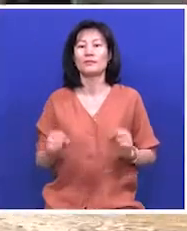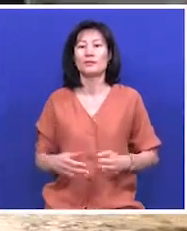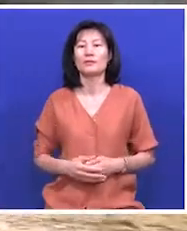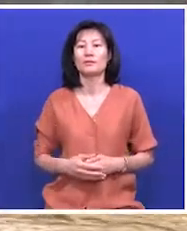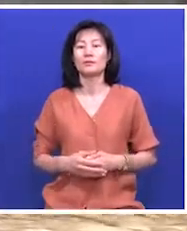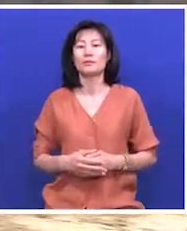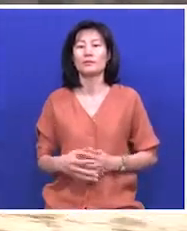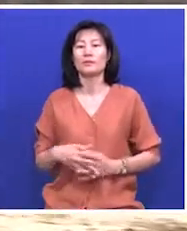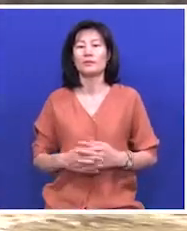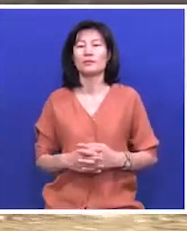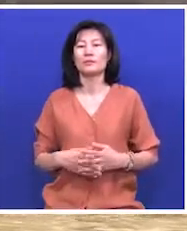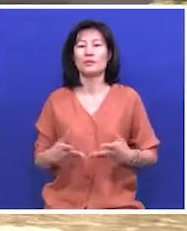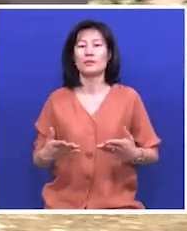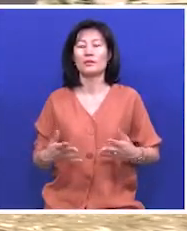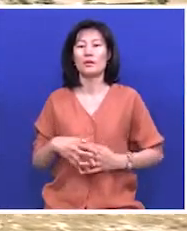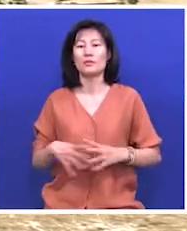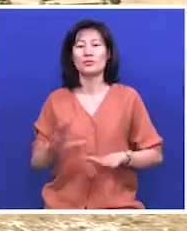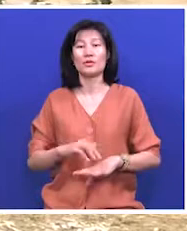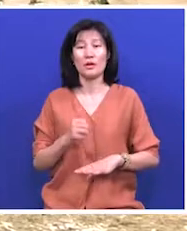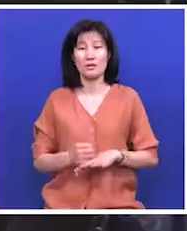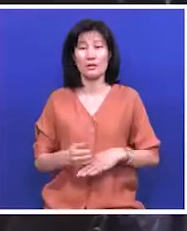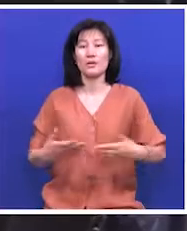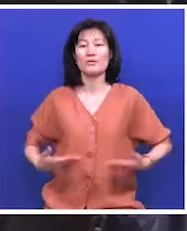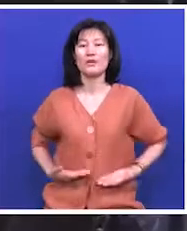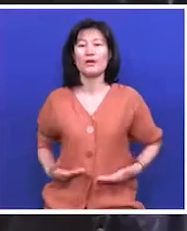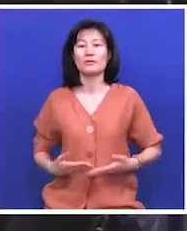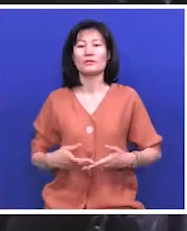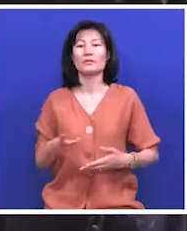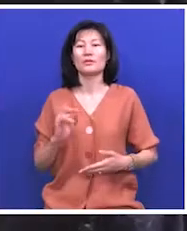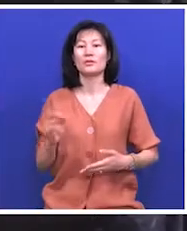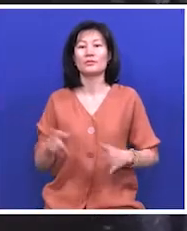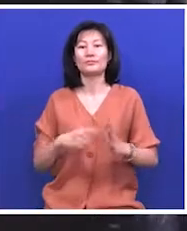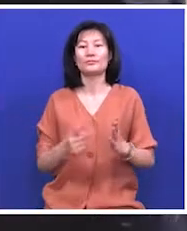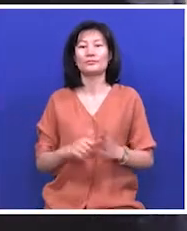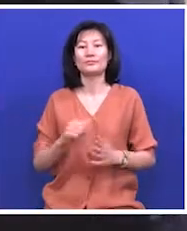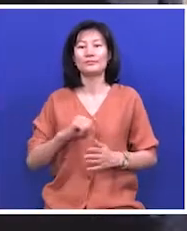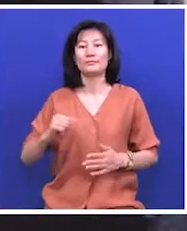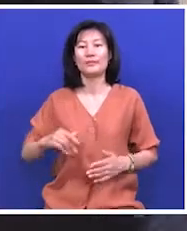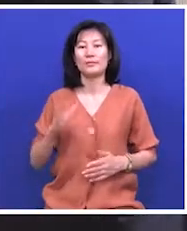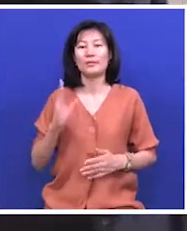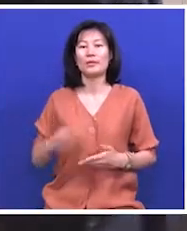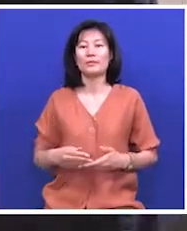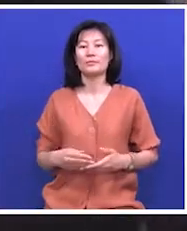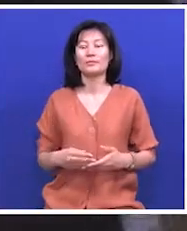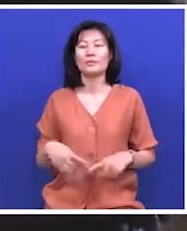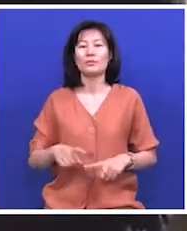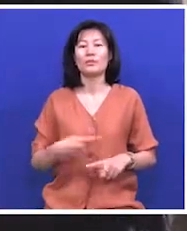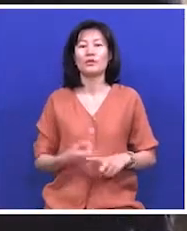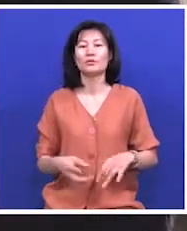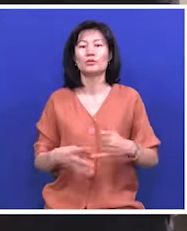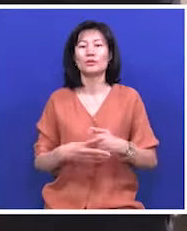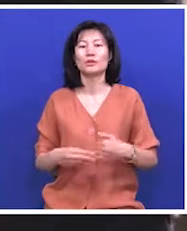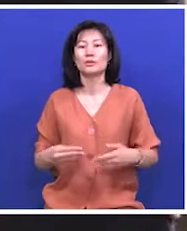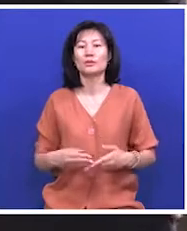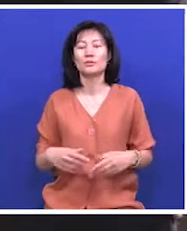ғой, иә. Аудың жағдайы бүгінгі өте жақсы. Біздің берген ұсынысты өзіңіз қолдадыңыз. Бұл